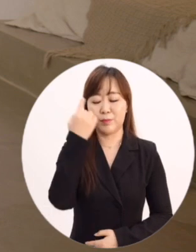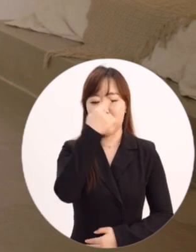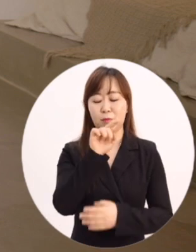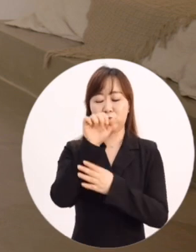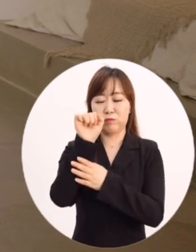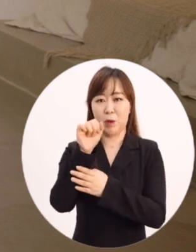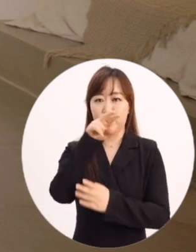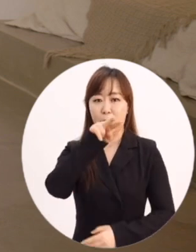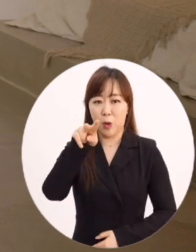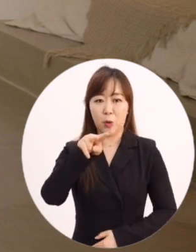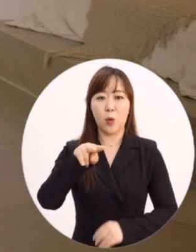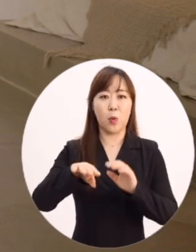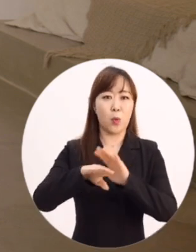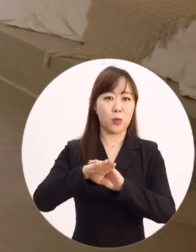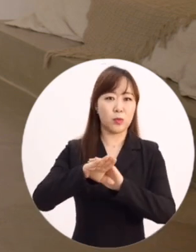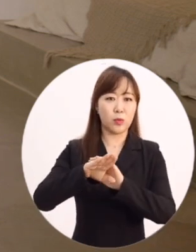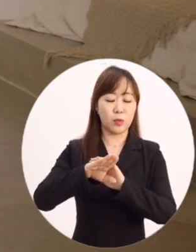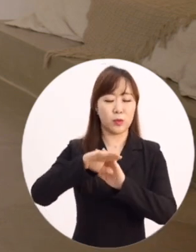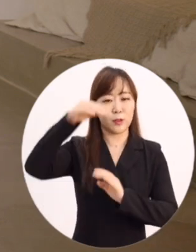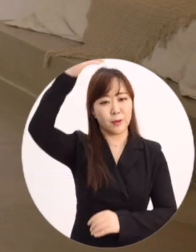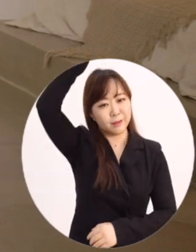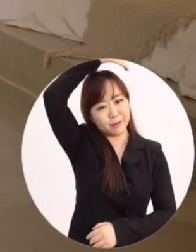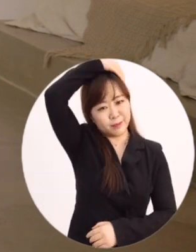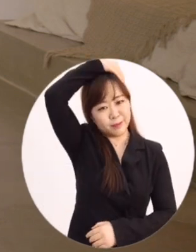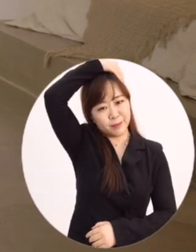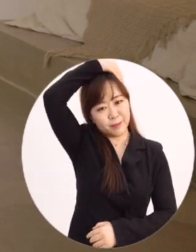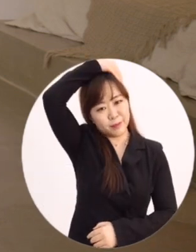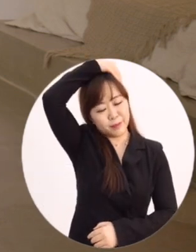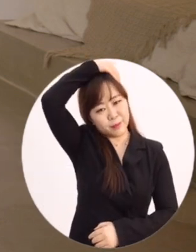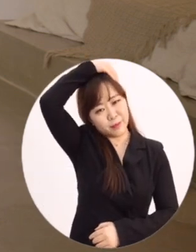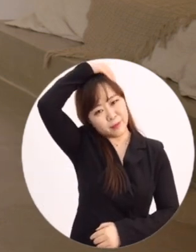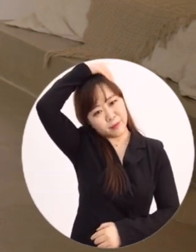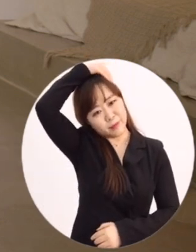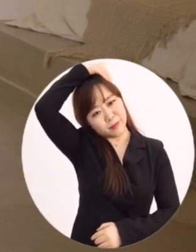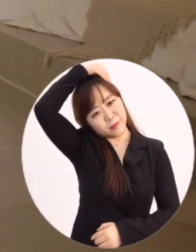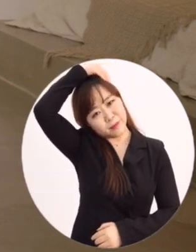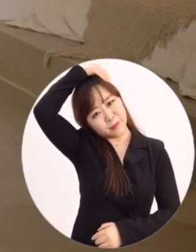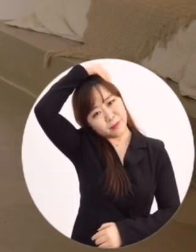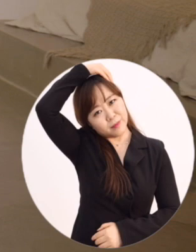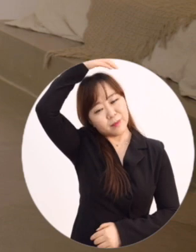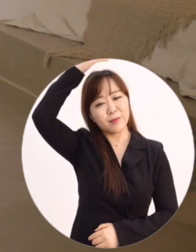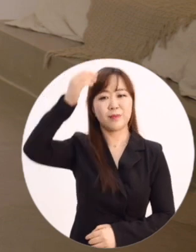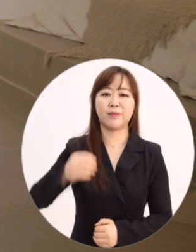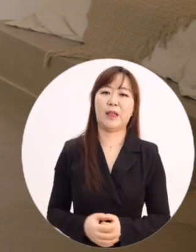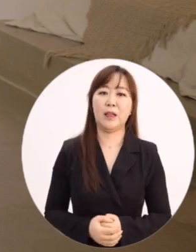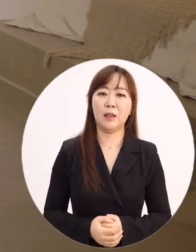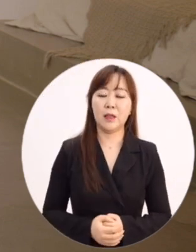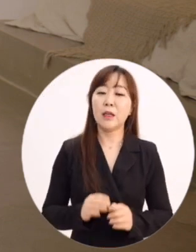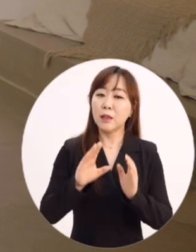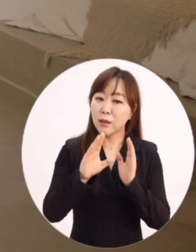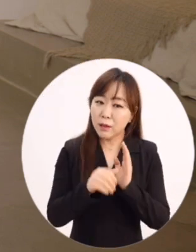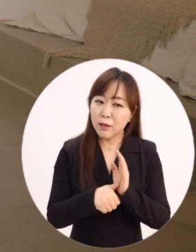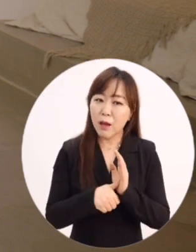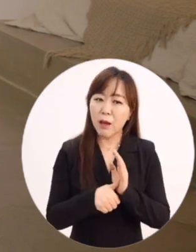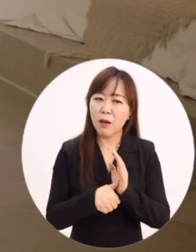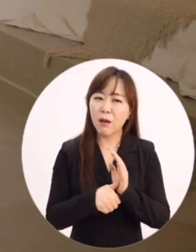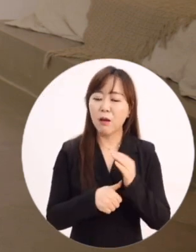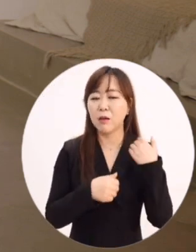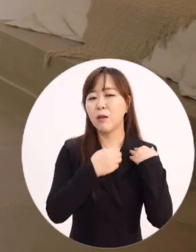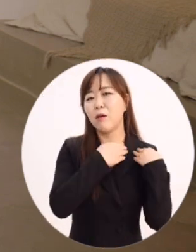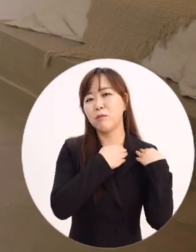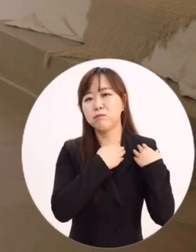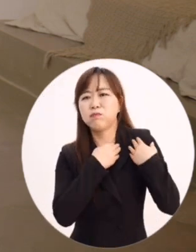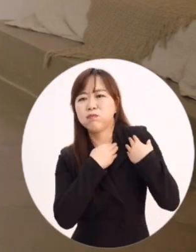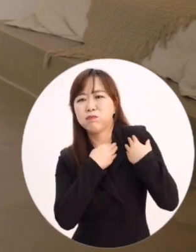벽면을 바라보고 오른손을 왼쪽 귀에 두고 왼쪽 목을 늘려줍니다. 이때 왼쪽 어깨가